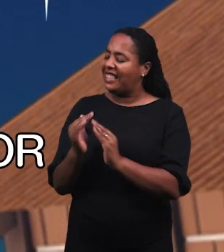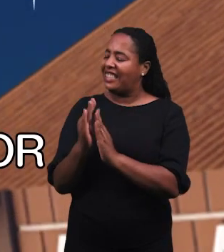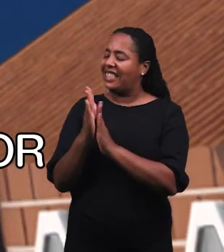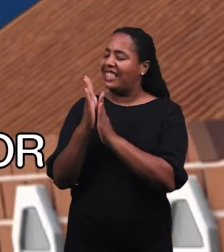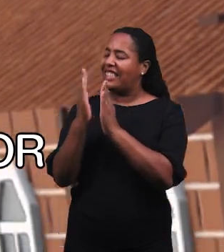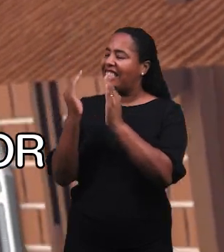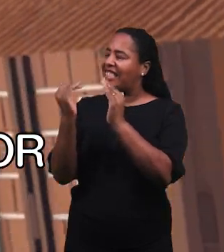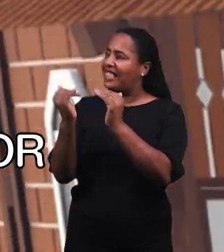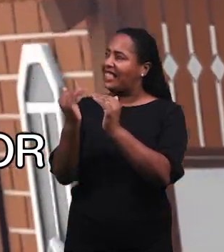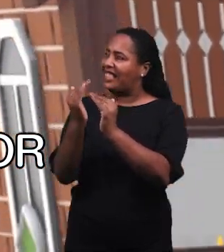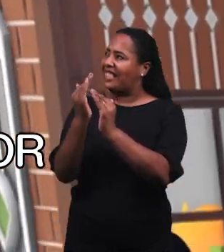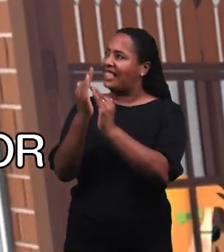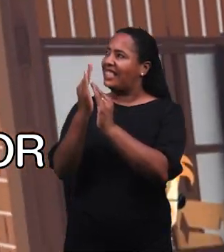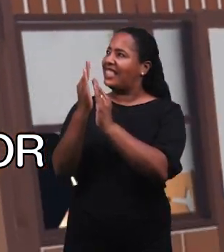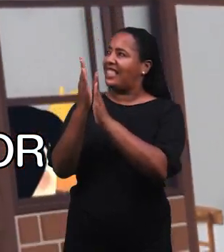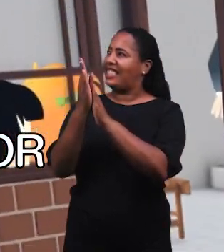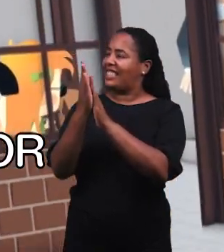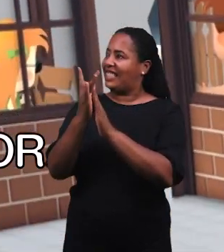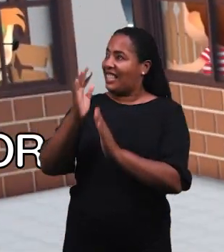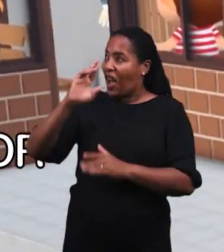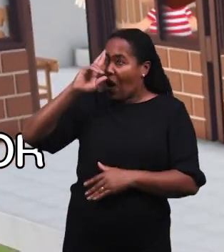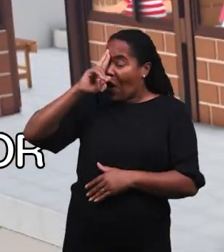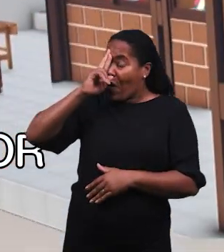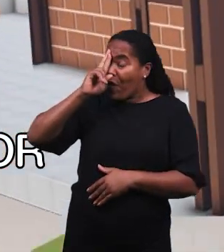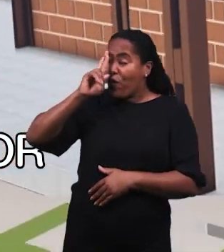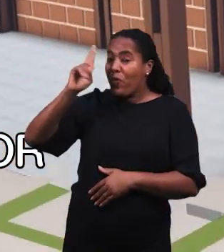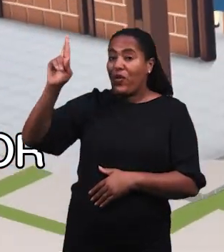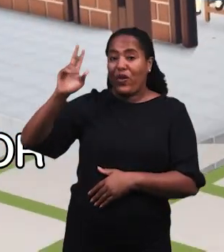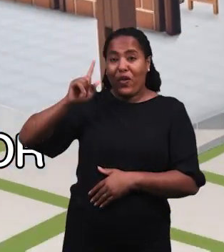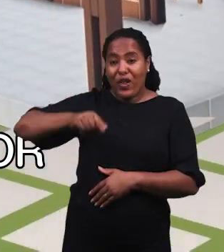Чтобы мы могли вместе славить